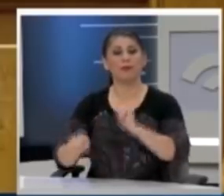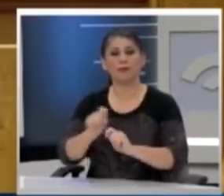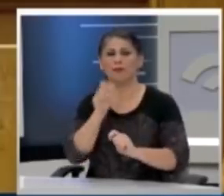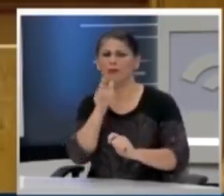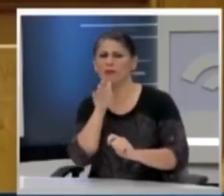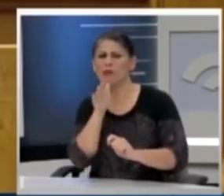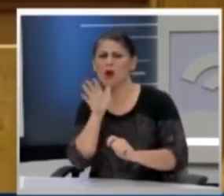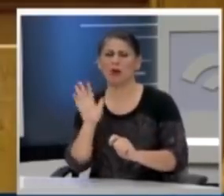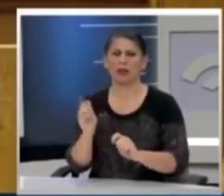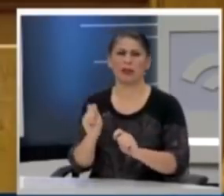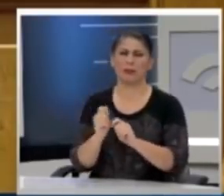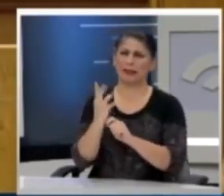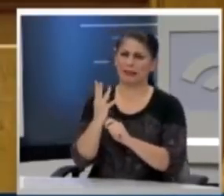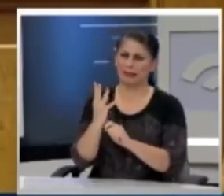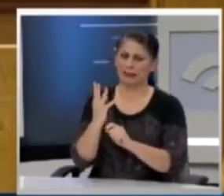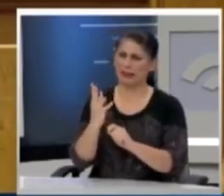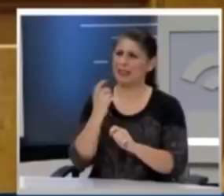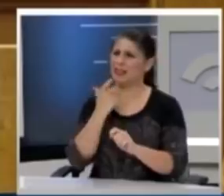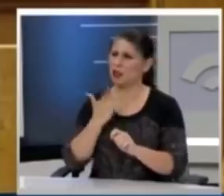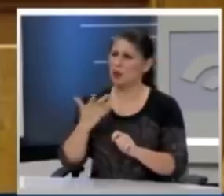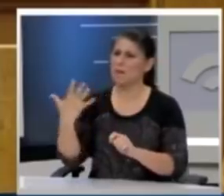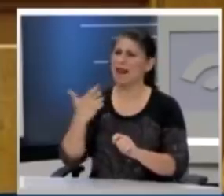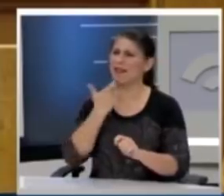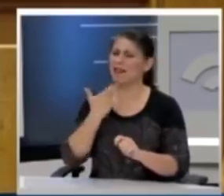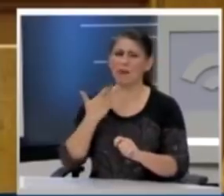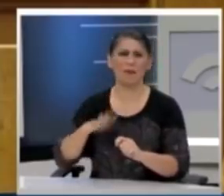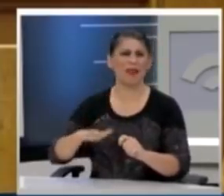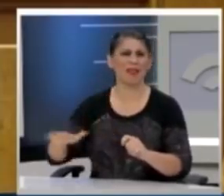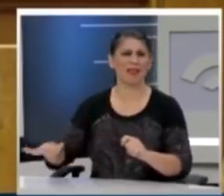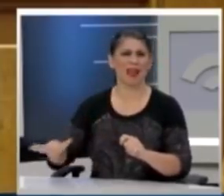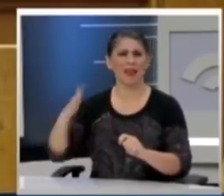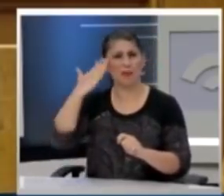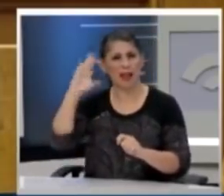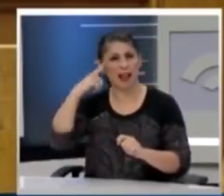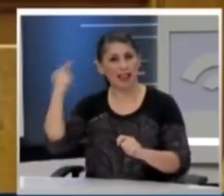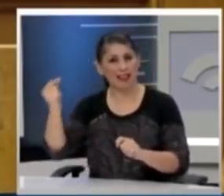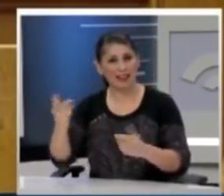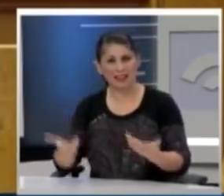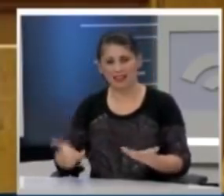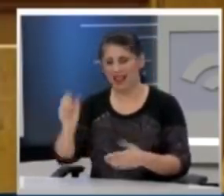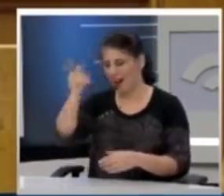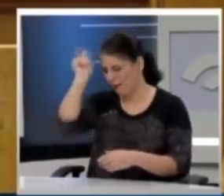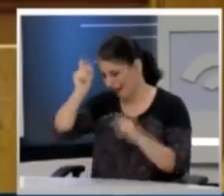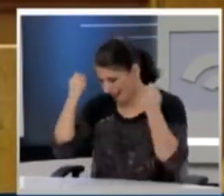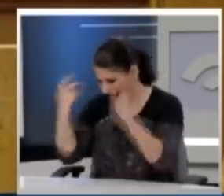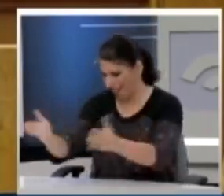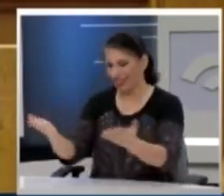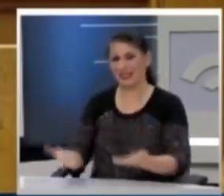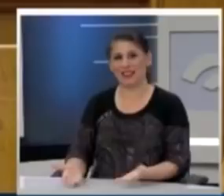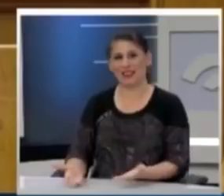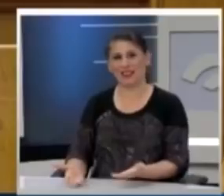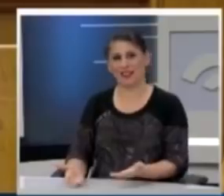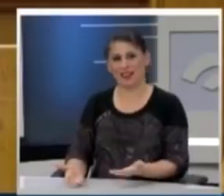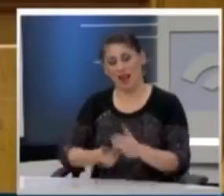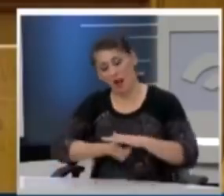προκατ με τετράχρονα με πεντάχρονα παιδιά σε γυμνάσια και λύκεια είστε απαράδεκτοι πάρτε